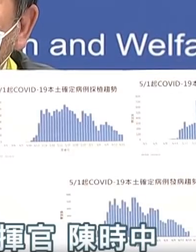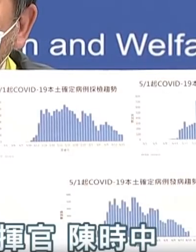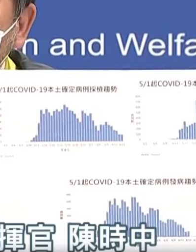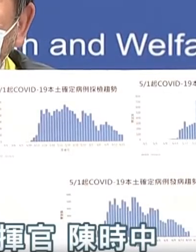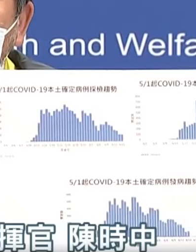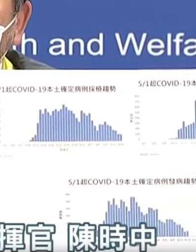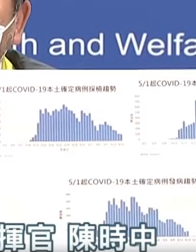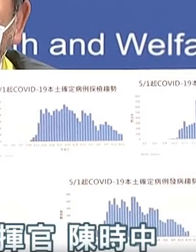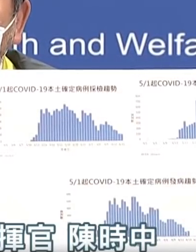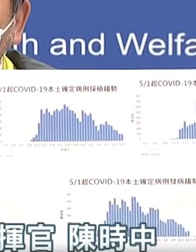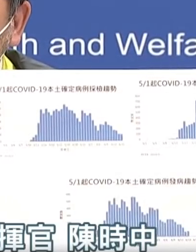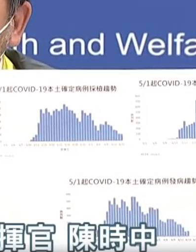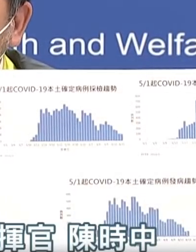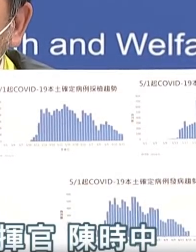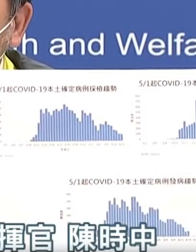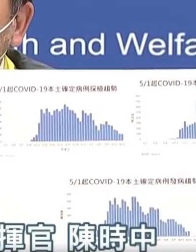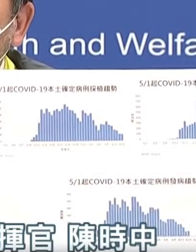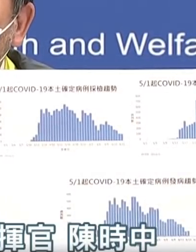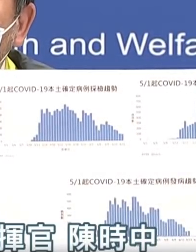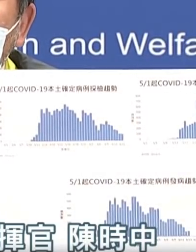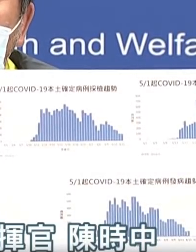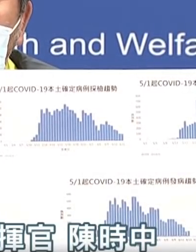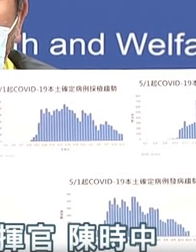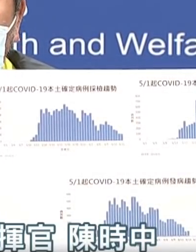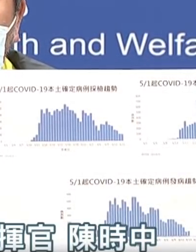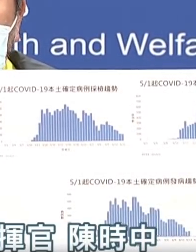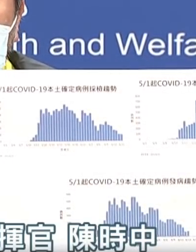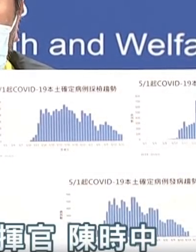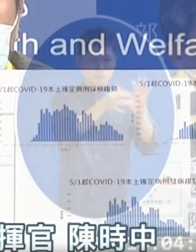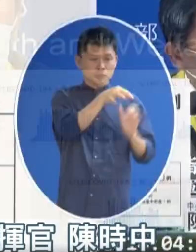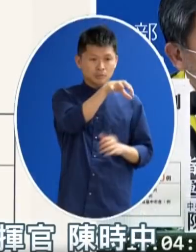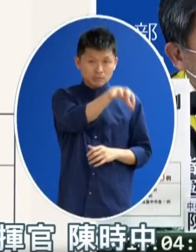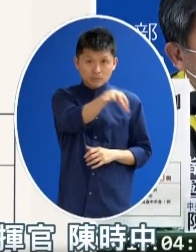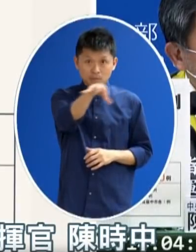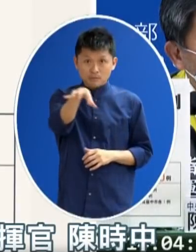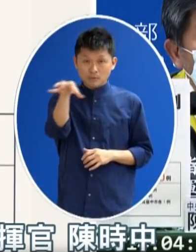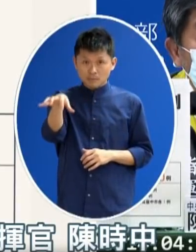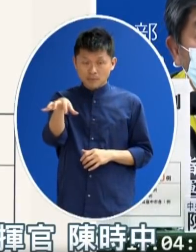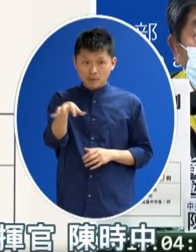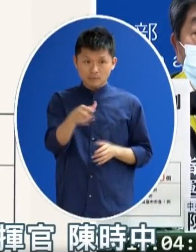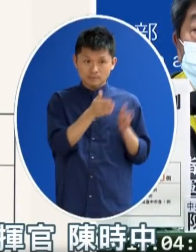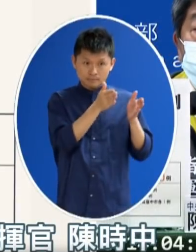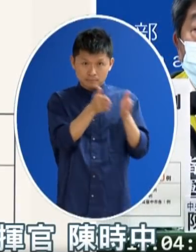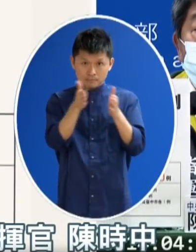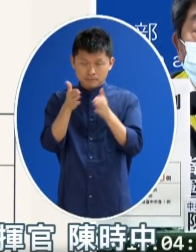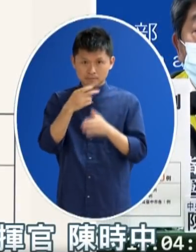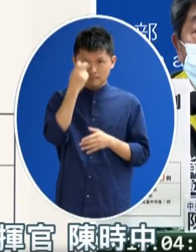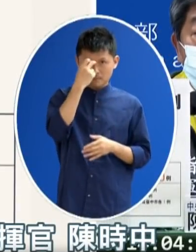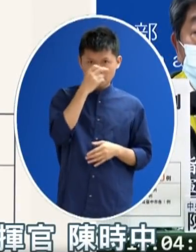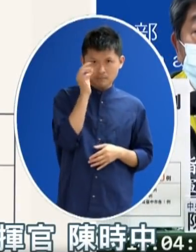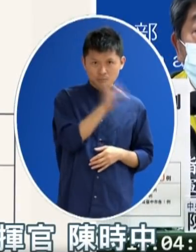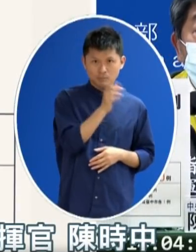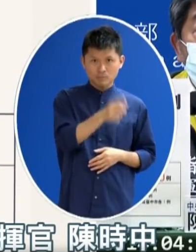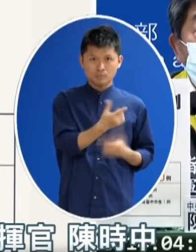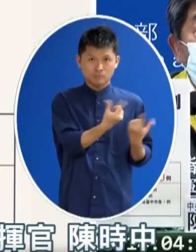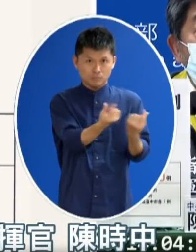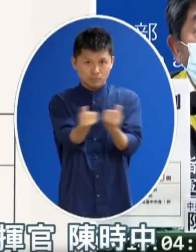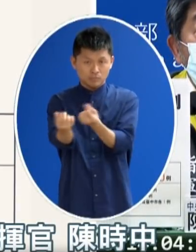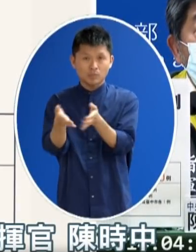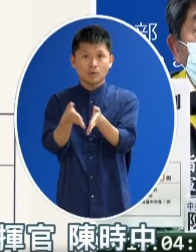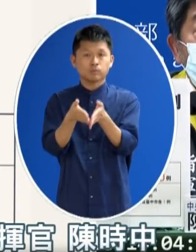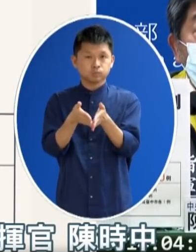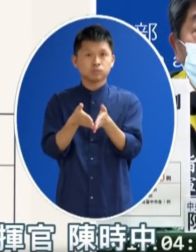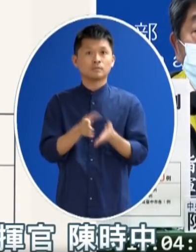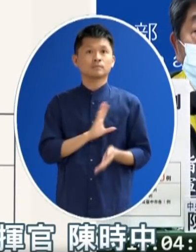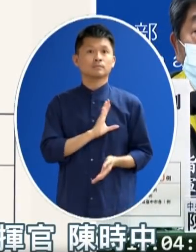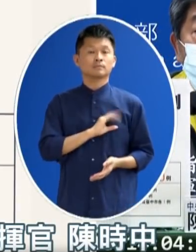一些相关的可能的区域哈，那做这个扩大的那个筛检哈，那也是有必要